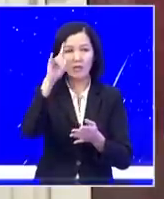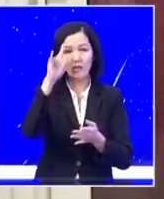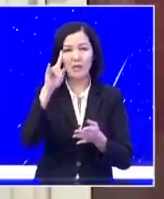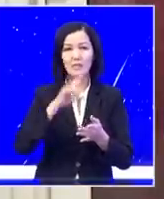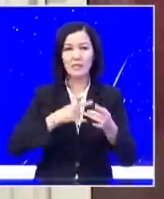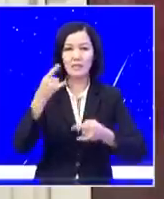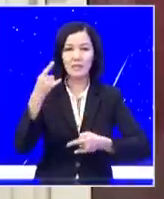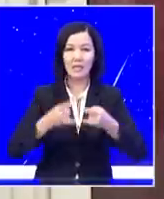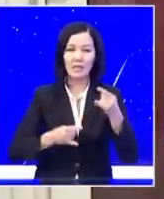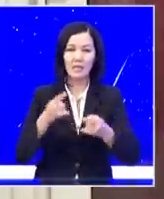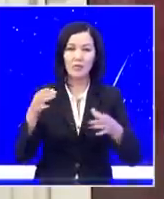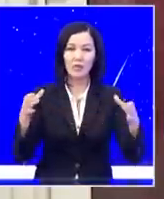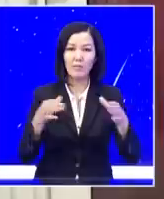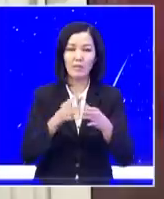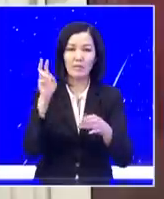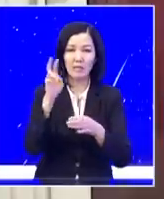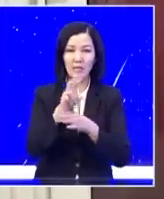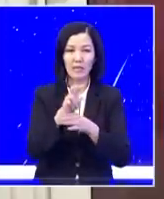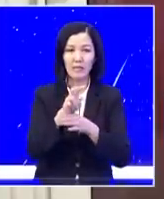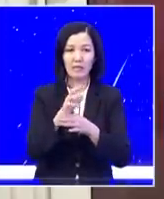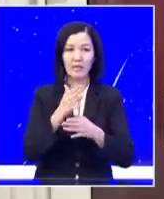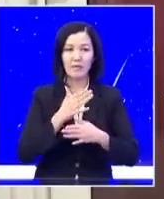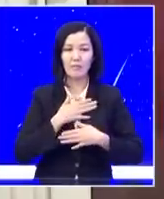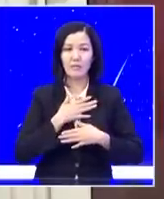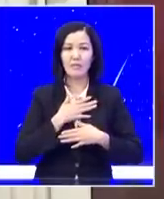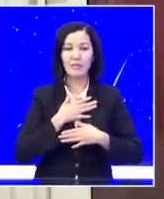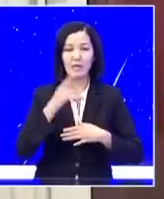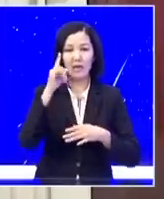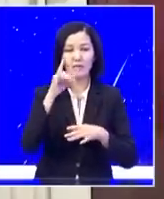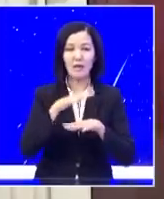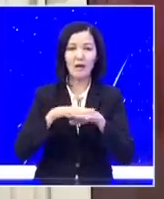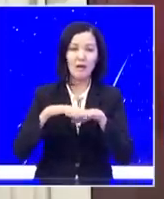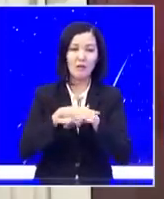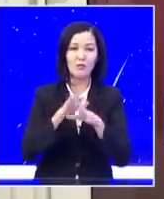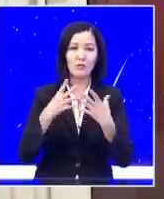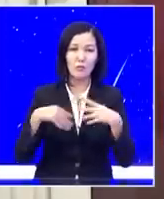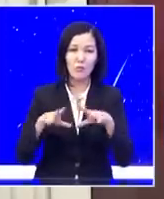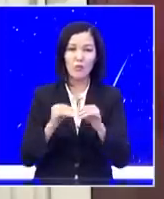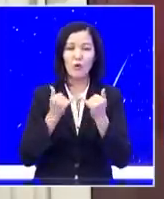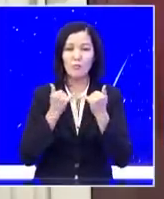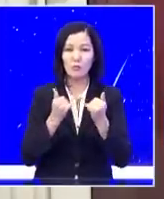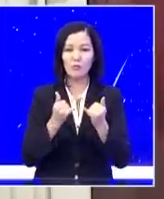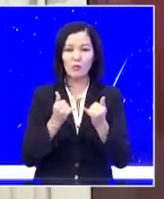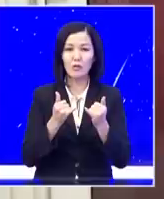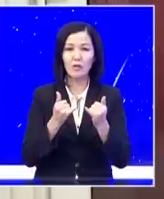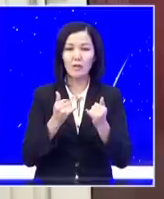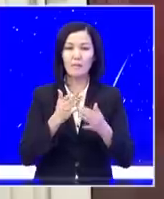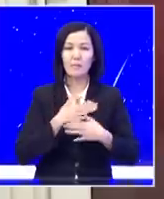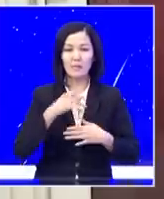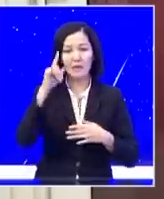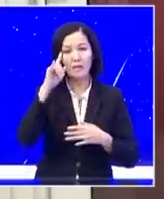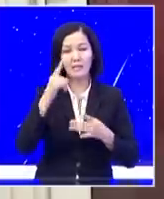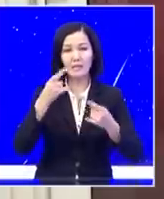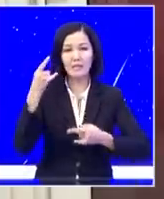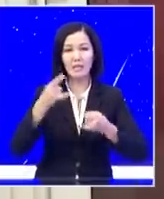телерадио корпорациясының атынан келдік. Біздің ұлт үшін, біздің қоғам үшін, біздің қазақтың